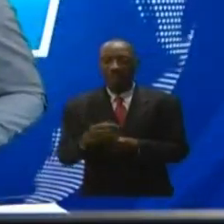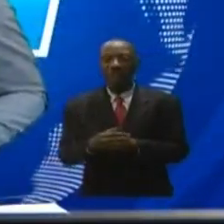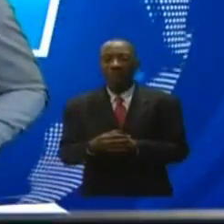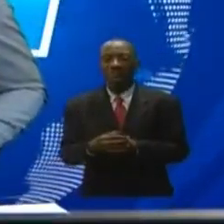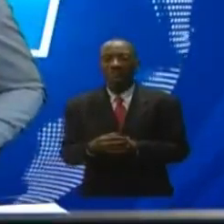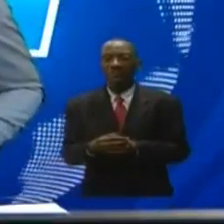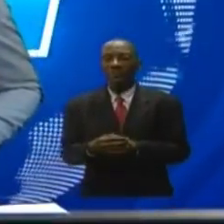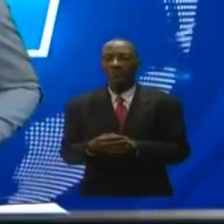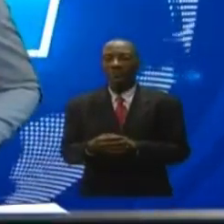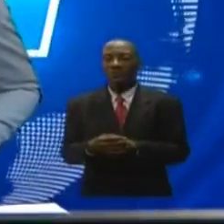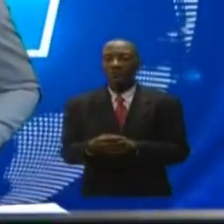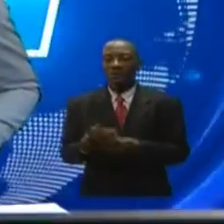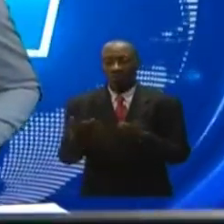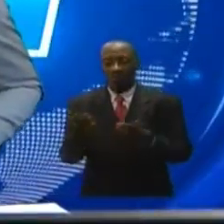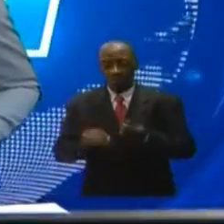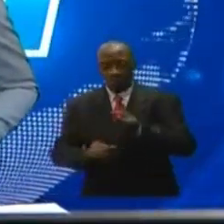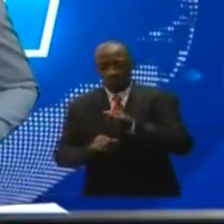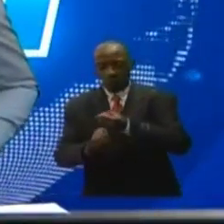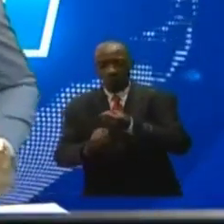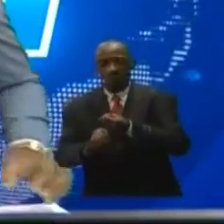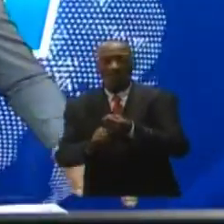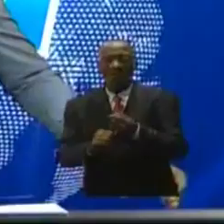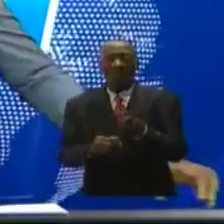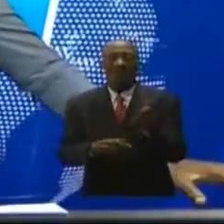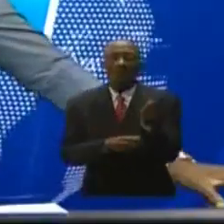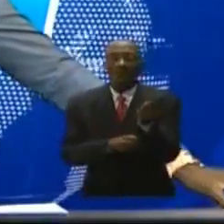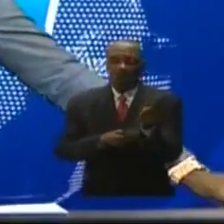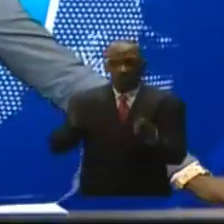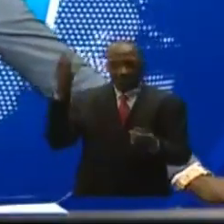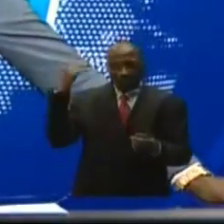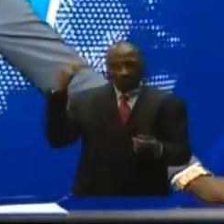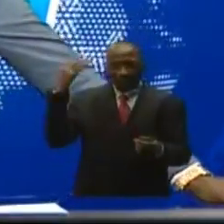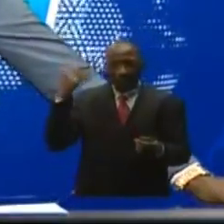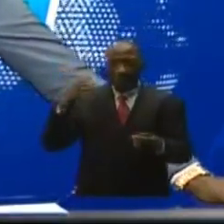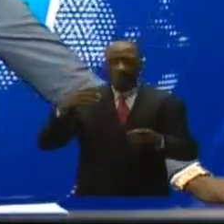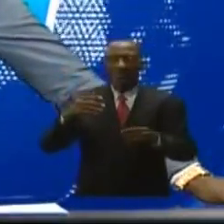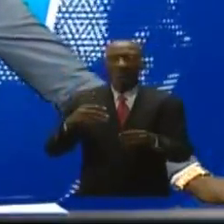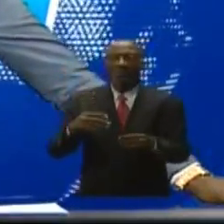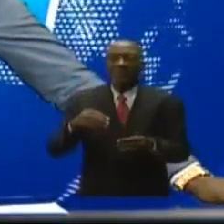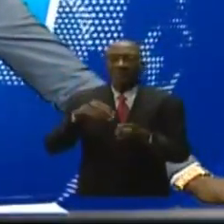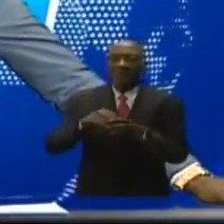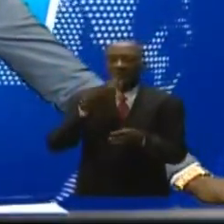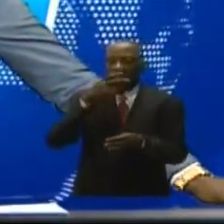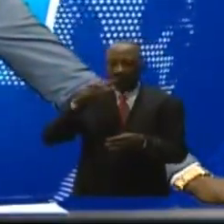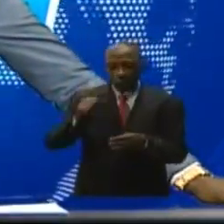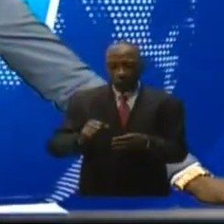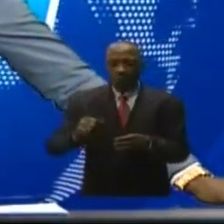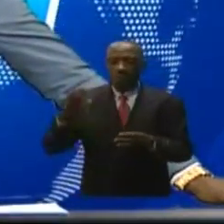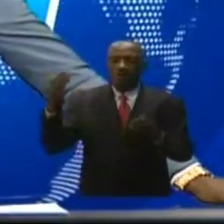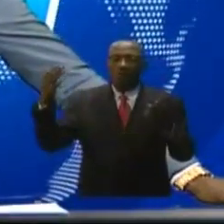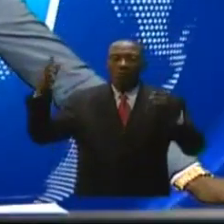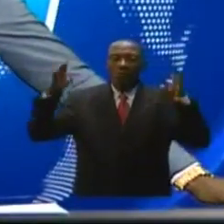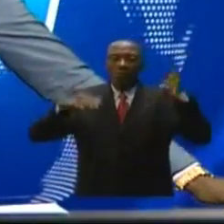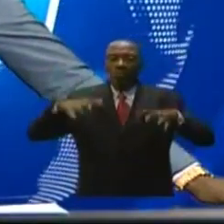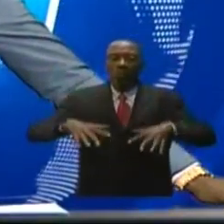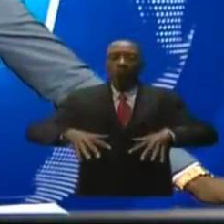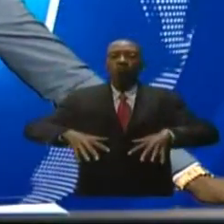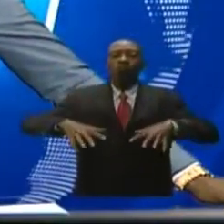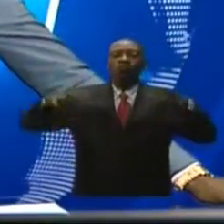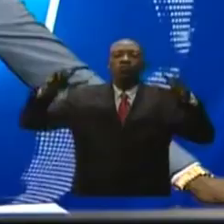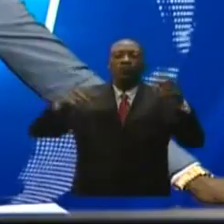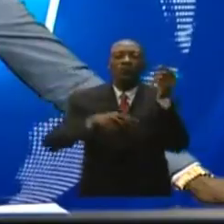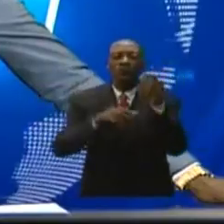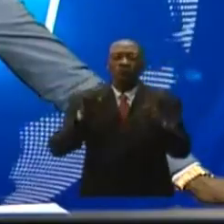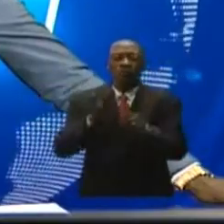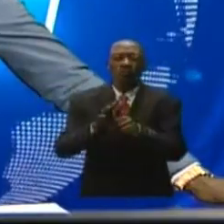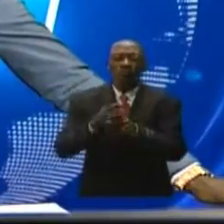des inondations de Kaélé dans le sud qui ont besoin de votre assistance. Un appel de fonds en faveur de ces victimes a été